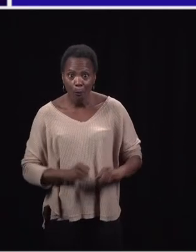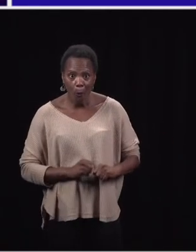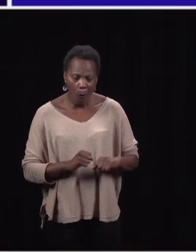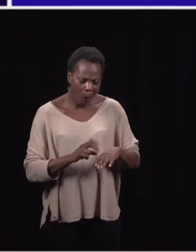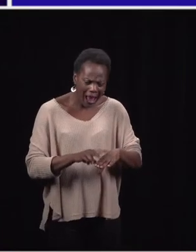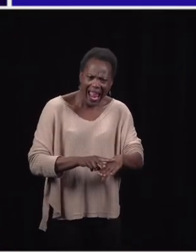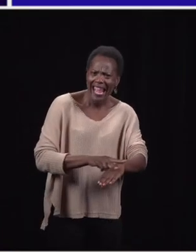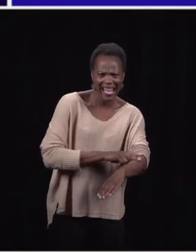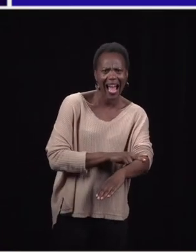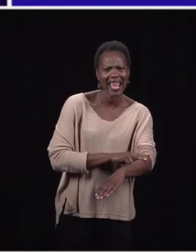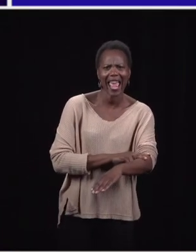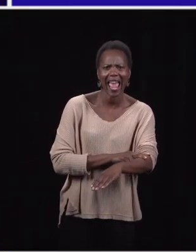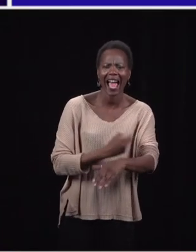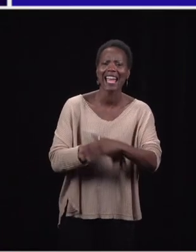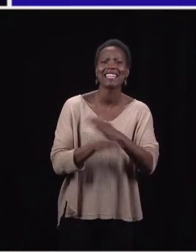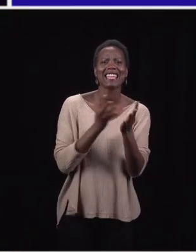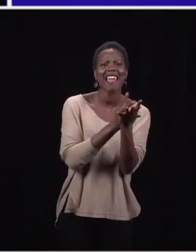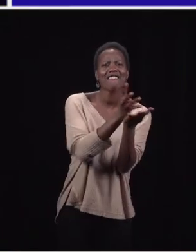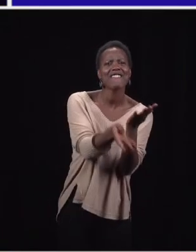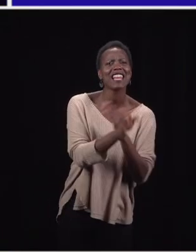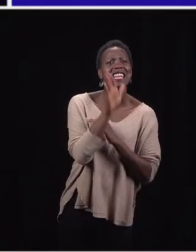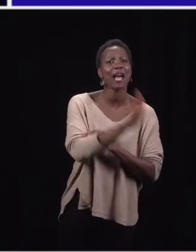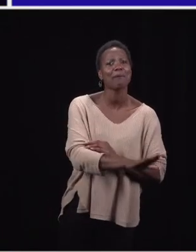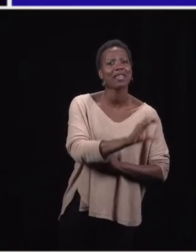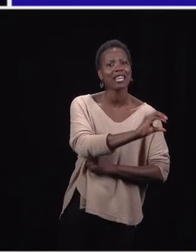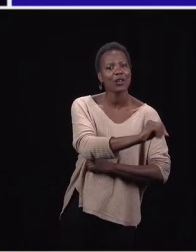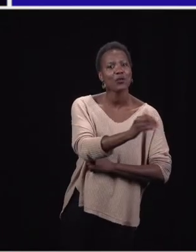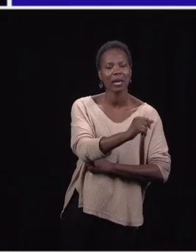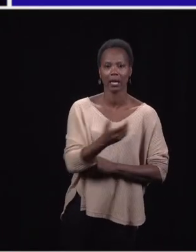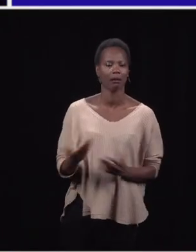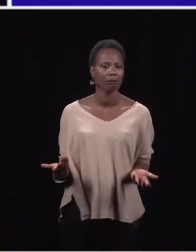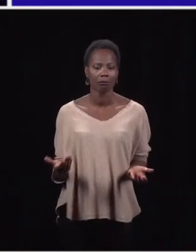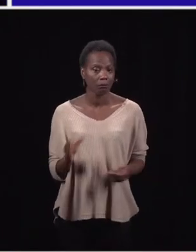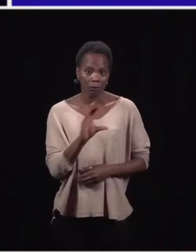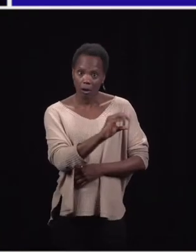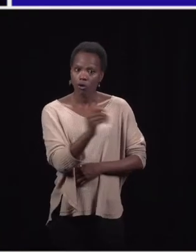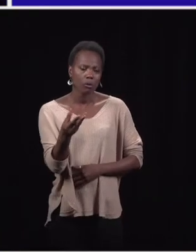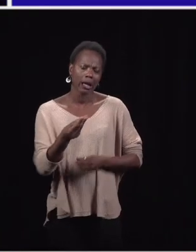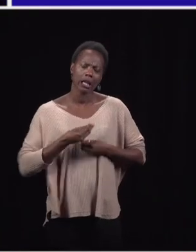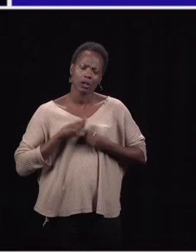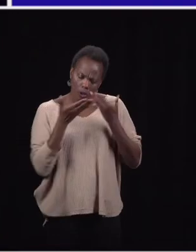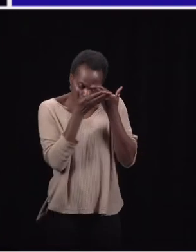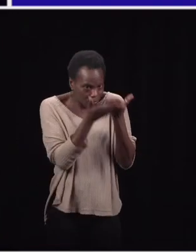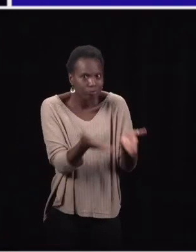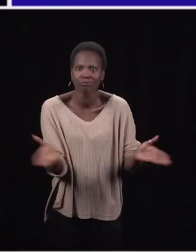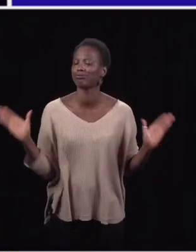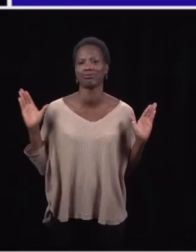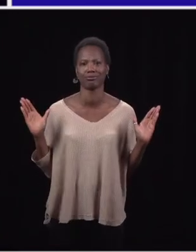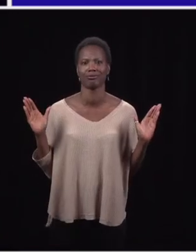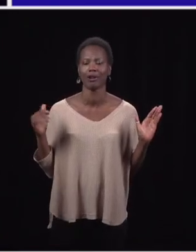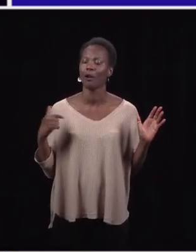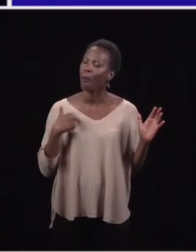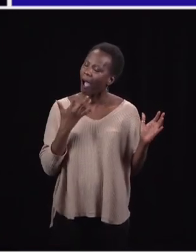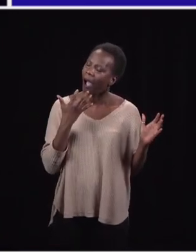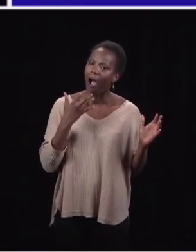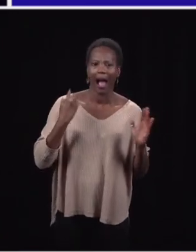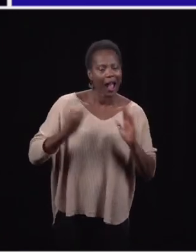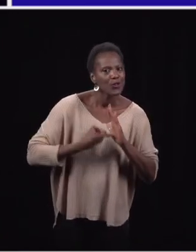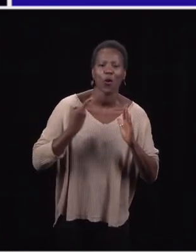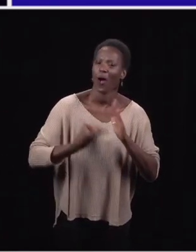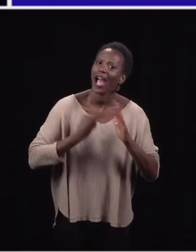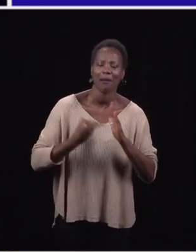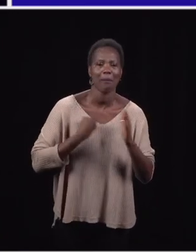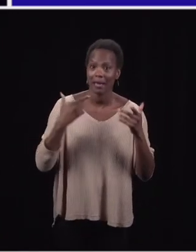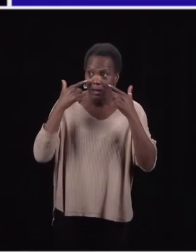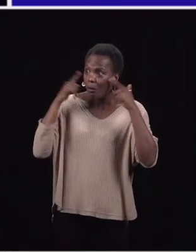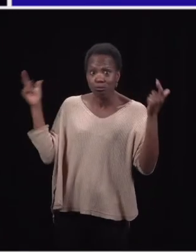carrière dans cette filière du numérique ça ouvre en fait le champ des possibles c'est c'est ce que j'ai envie de dire et c'est ce qu'on voit au travers